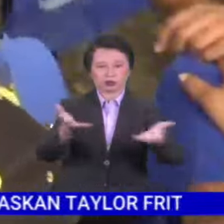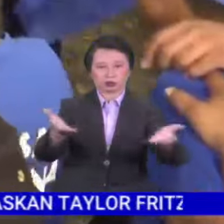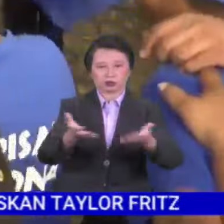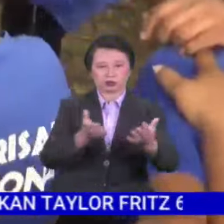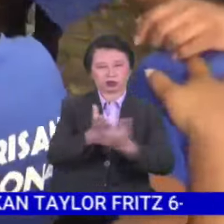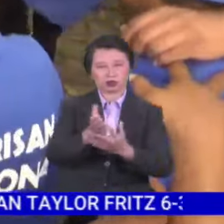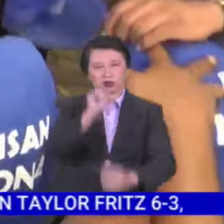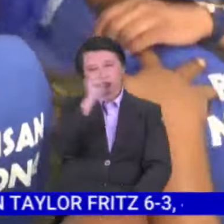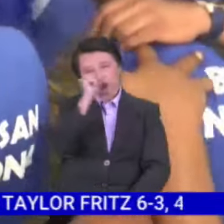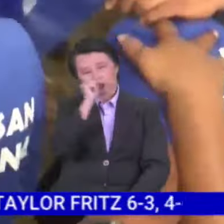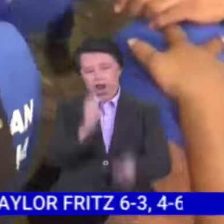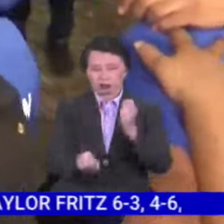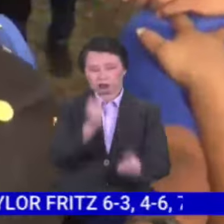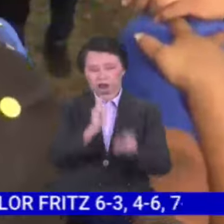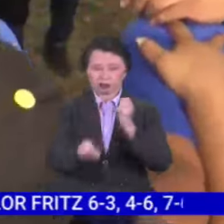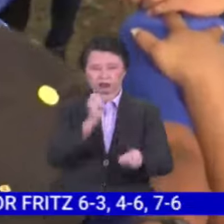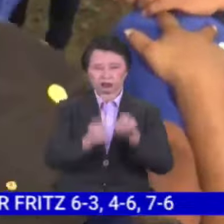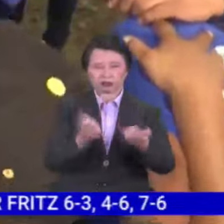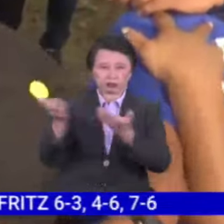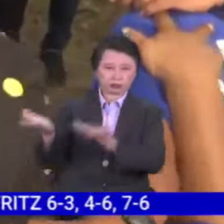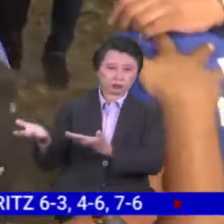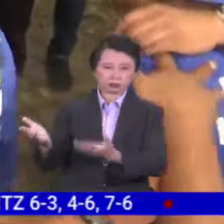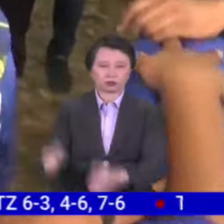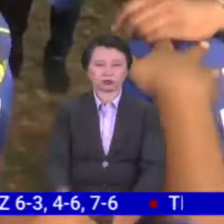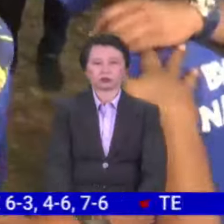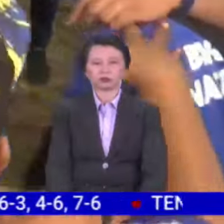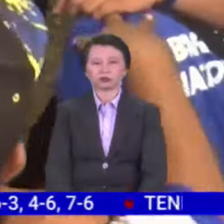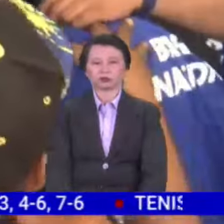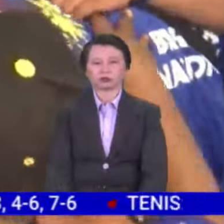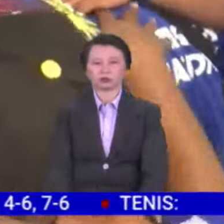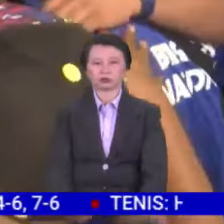menerusi nyanyian dan gendang yang dimainkan.